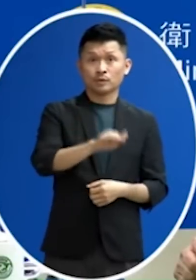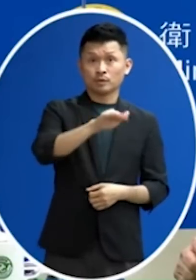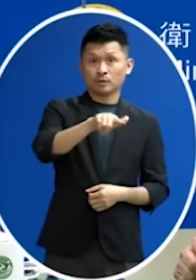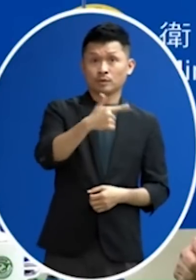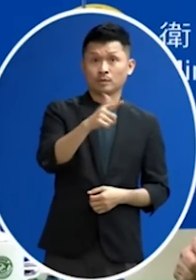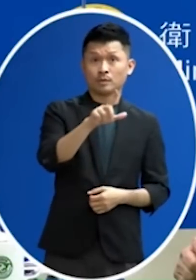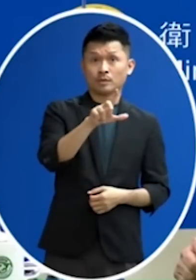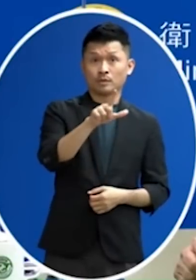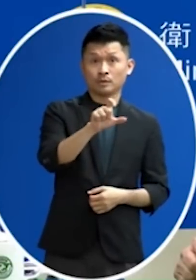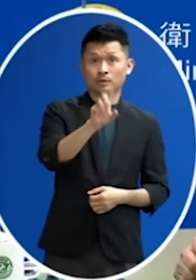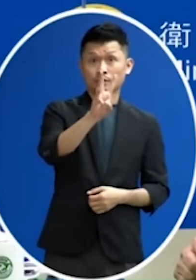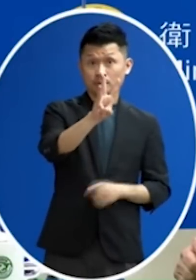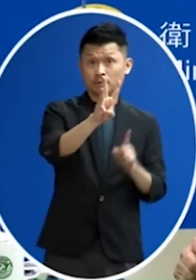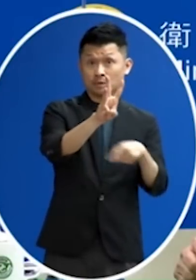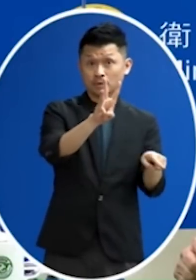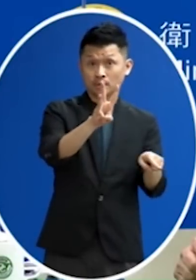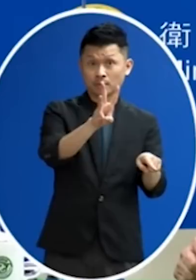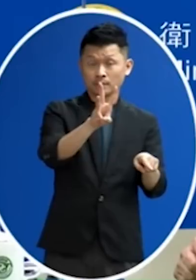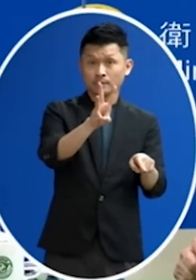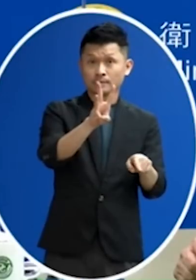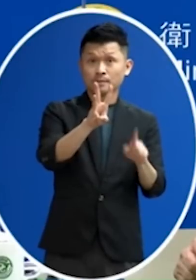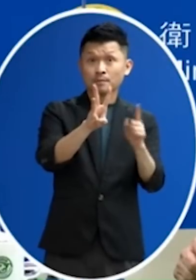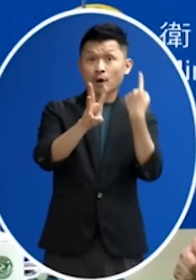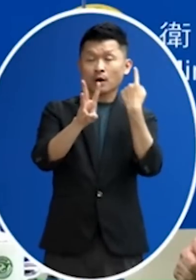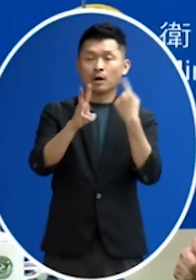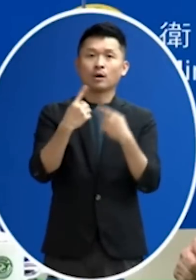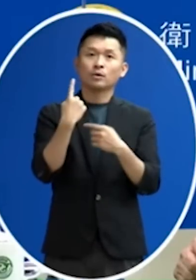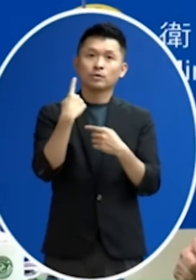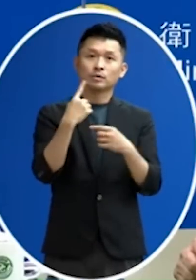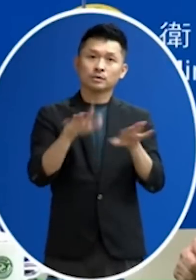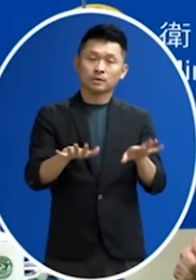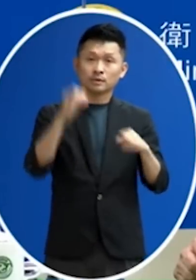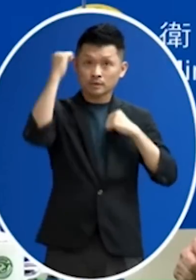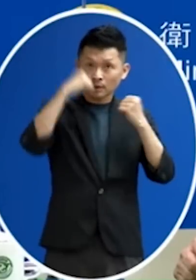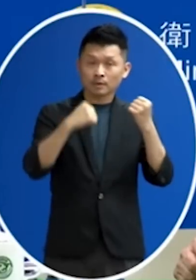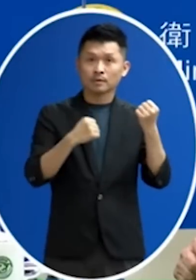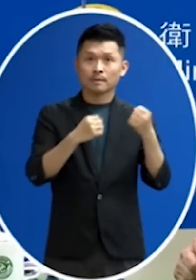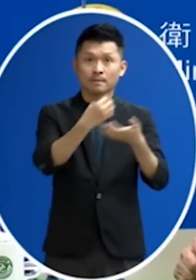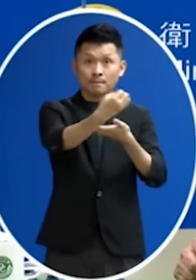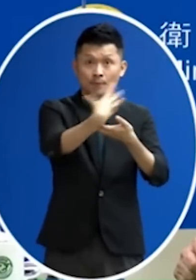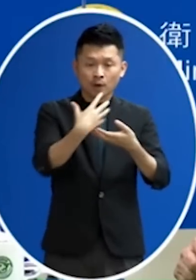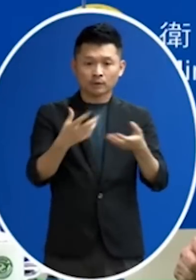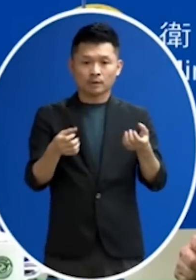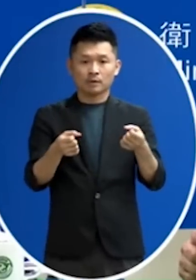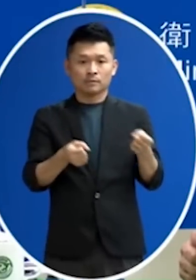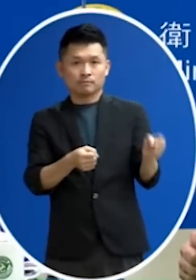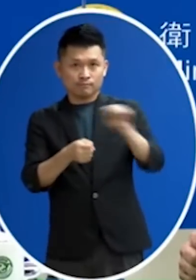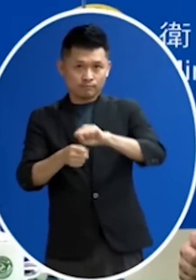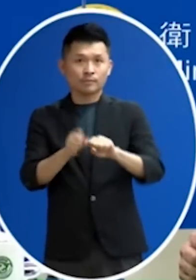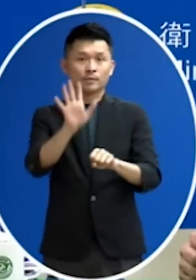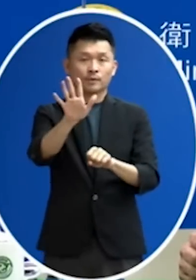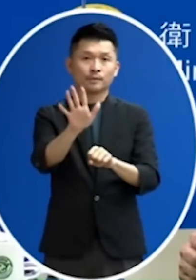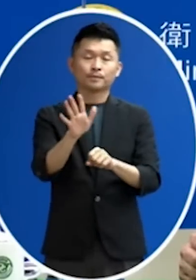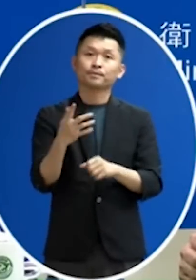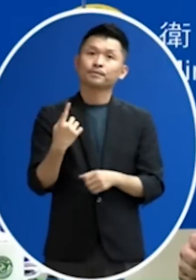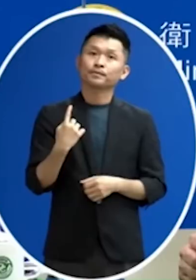79663例会包括今天早上有通报的部分，所以会比昨